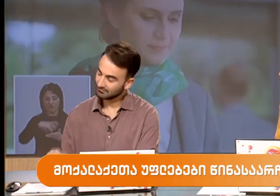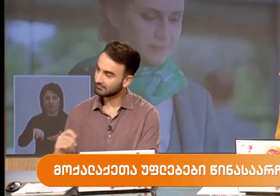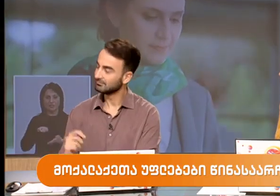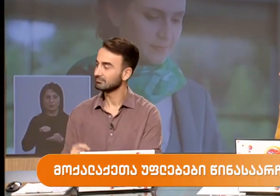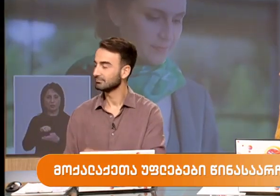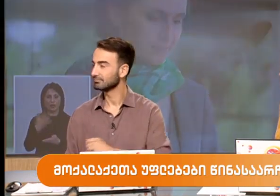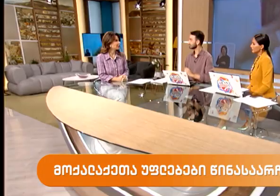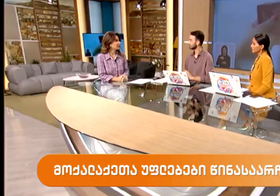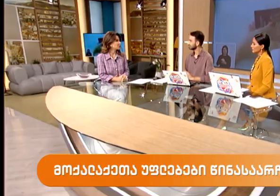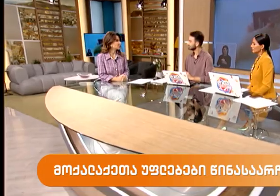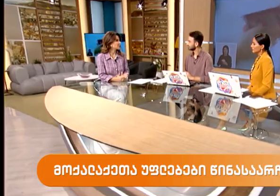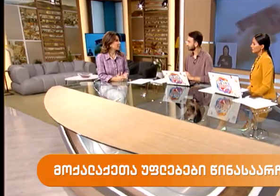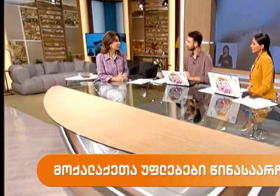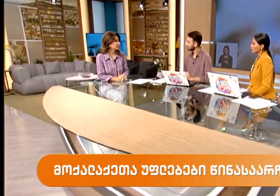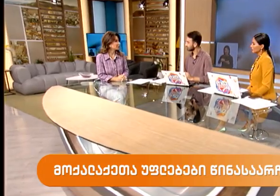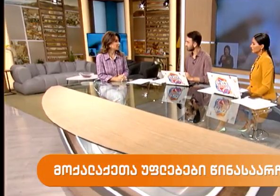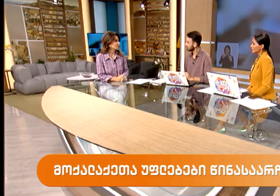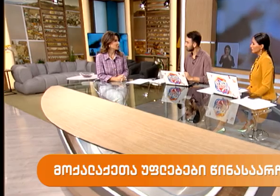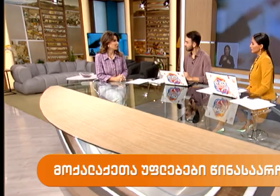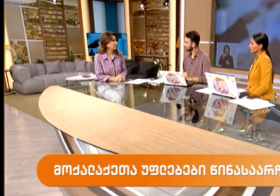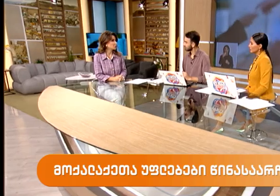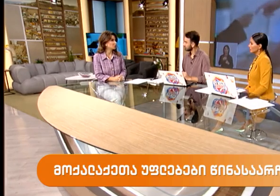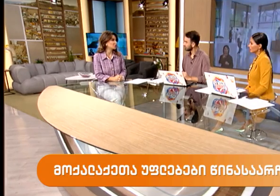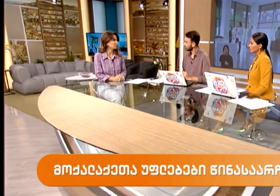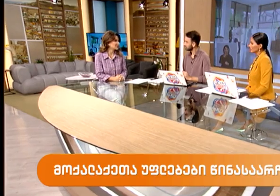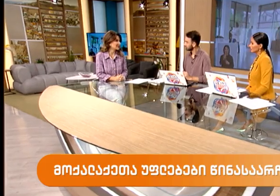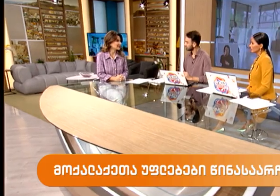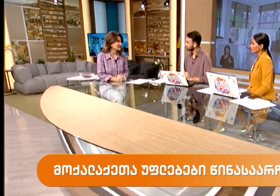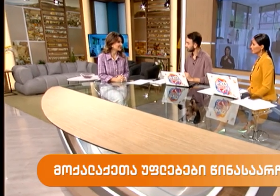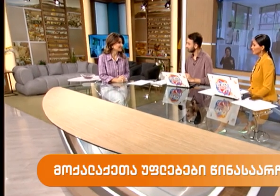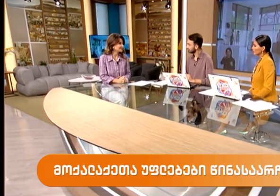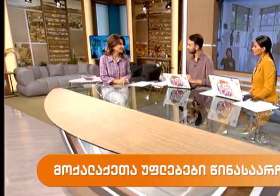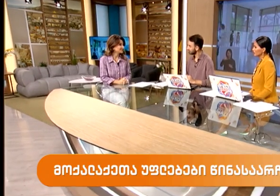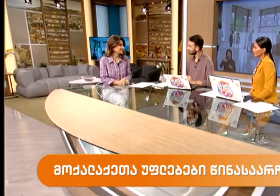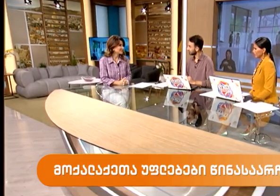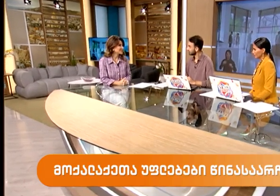ამ არჩევნებზე, მართალია ამას ქვია საპარლამენტო არჩევნები, მაგრამ ჩვენ ვირჩევთ პრეზიდენტსაც.